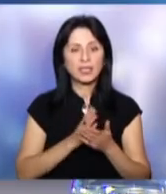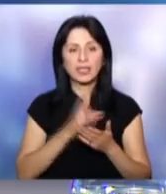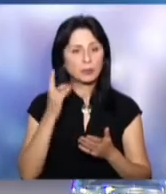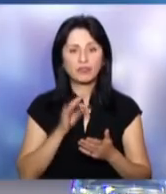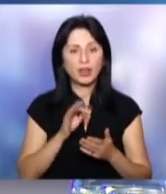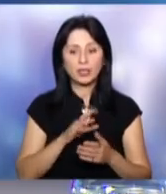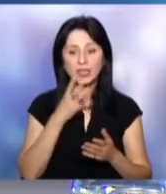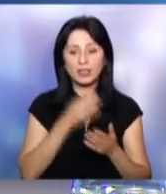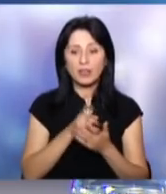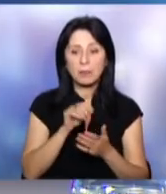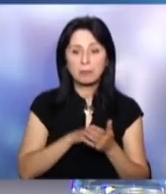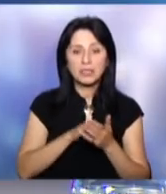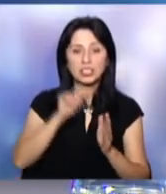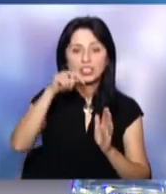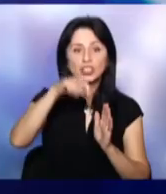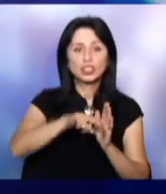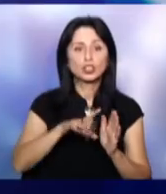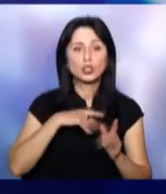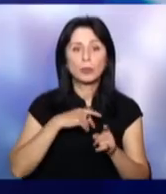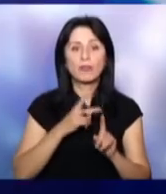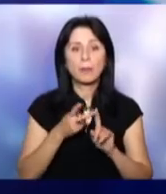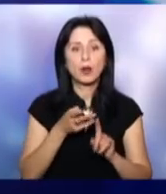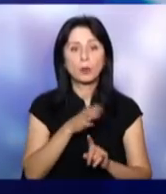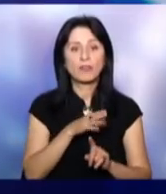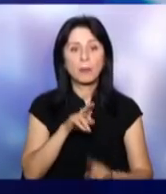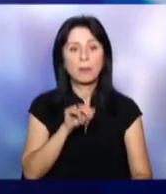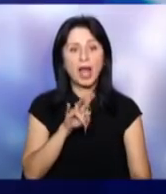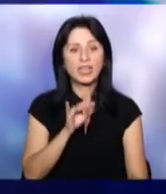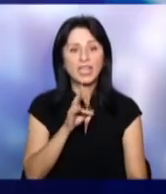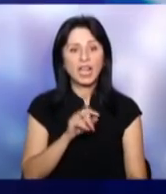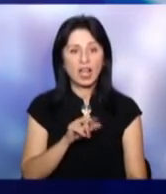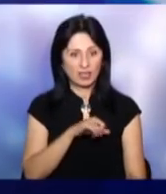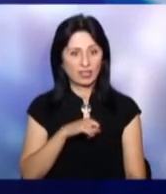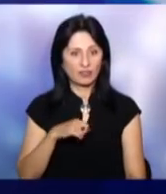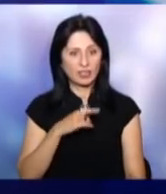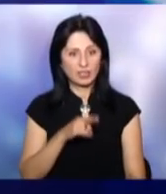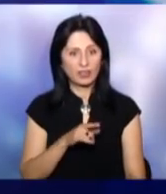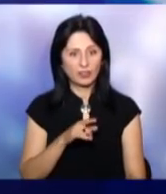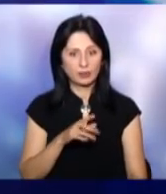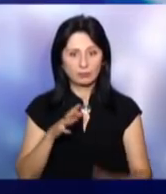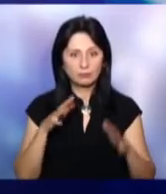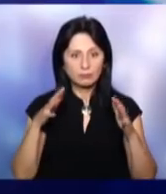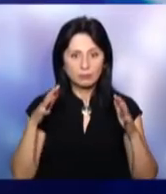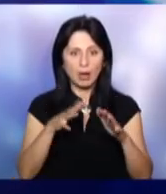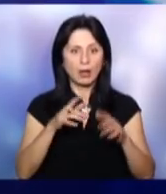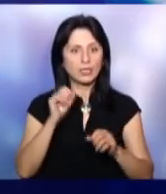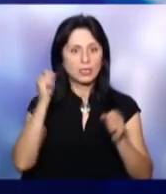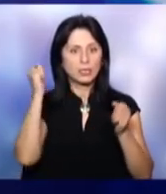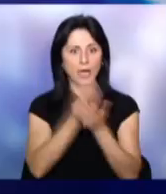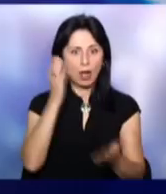და ყველაფერს აქვს თავისი ღრმა შინაარსები. მეორე მხრივ, პანიკა თავისთავად, რომელიც აი ამ შეტევების სახით